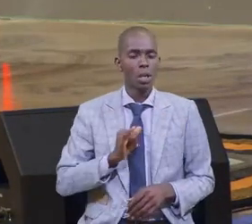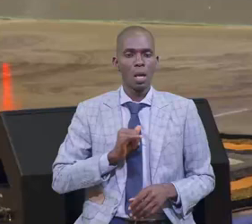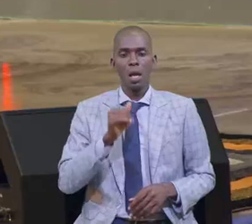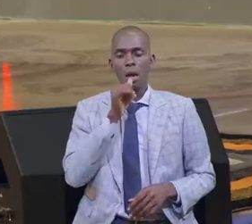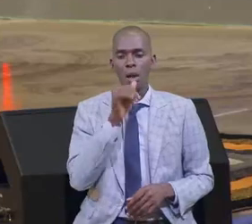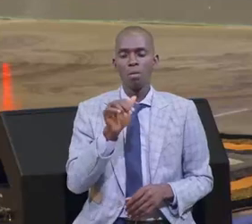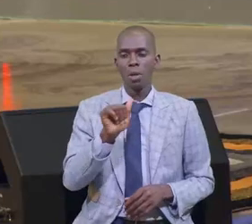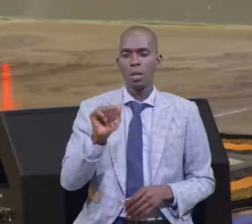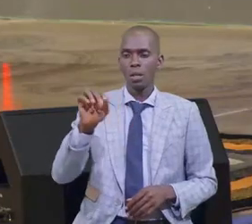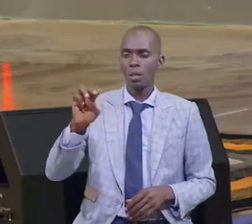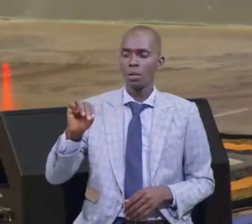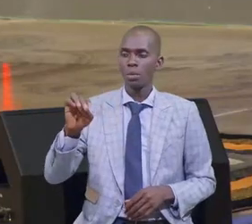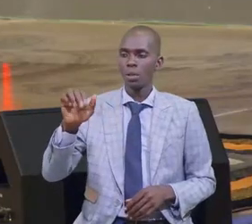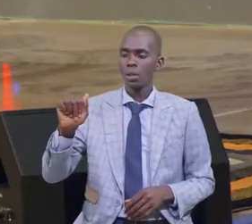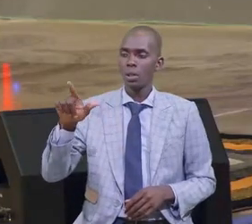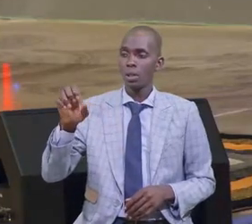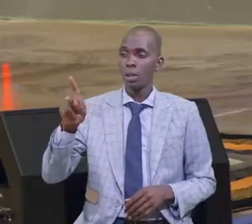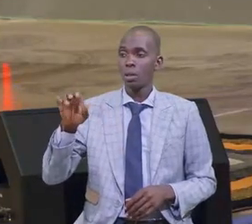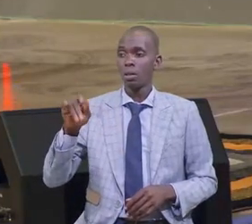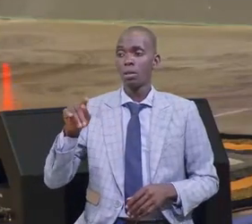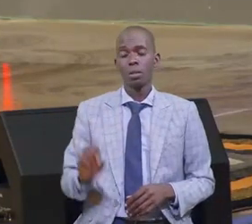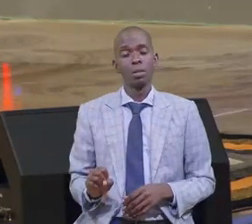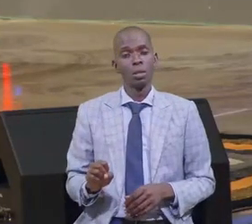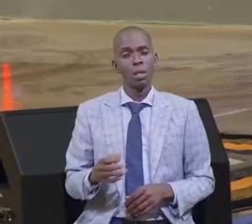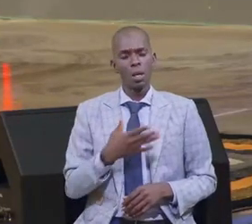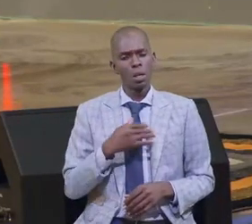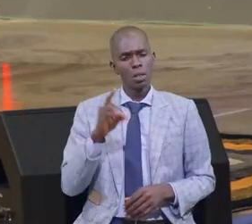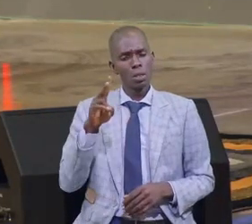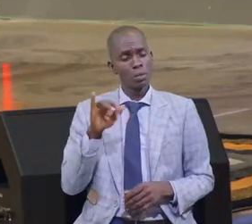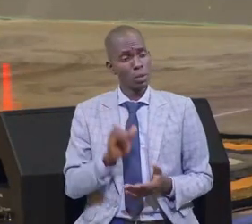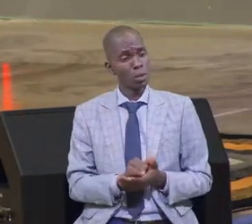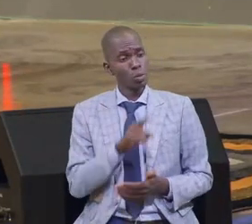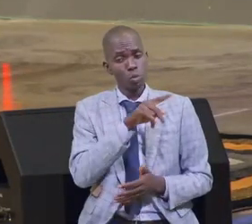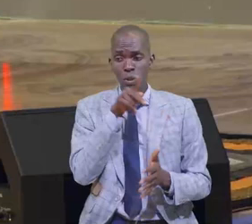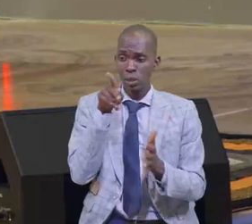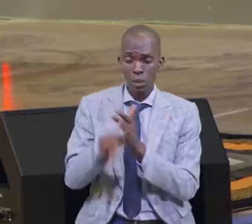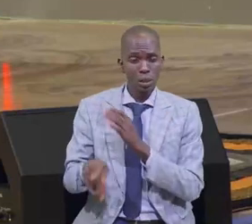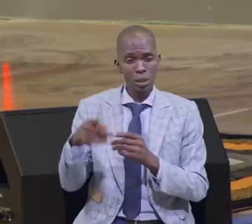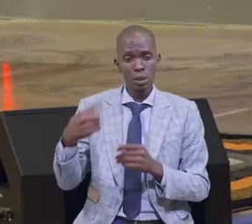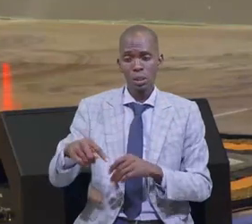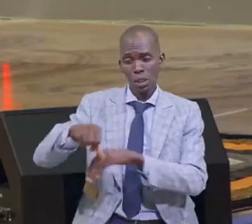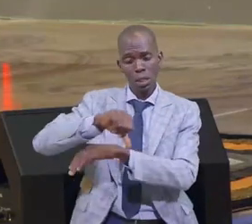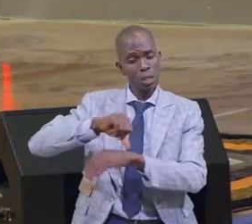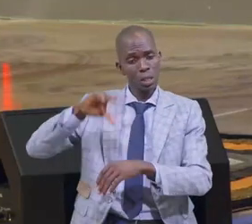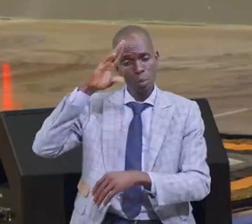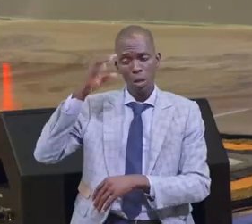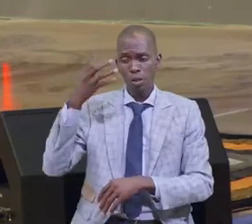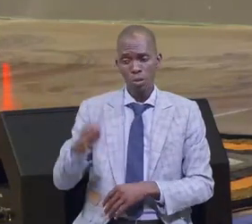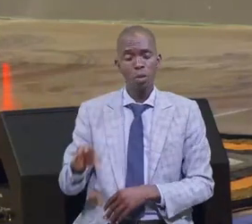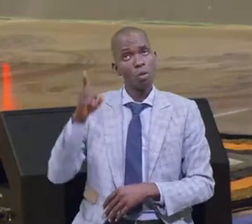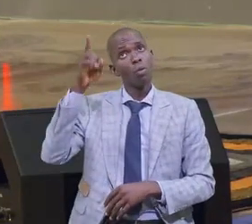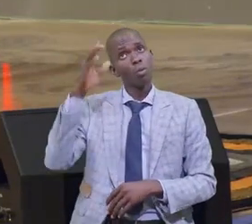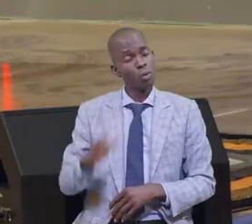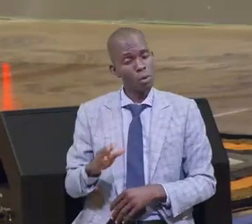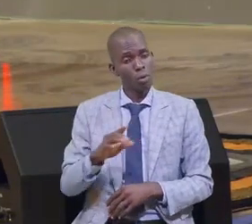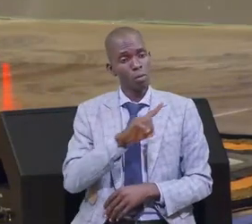Et tu as étendu la main contre l'un du Seigneur, c'est ainsi que l'homme là était mort. Il ne devait pas